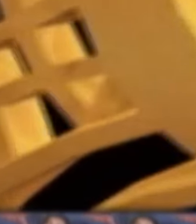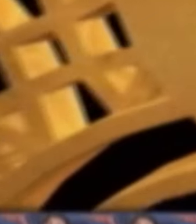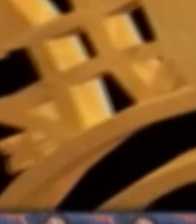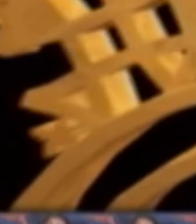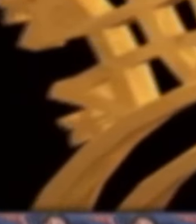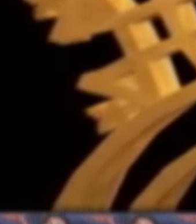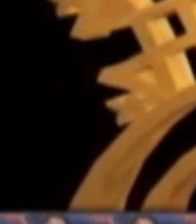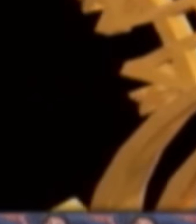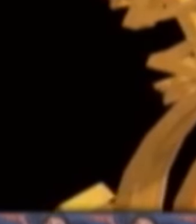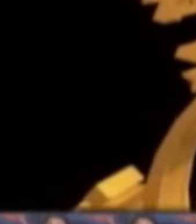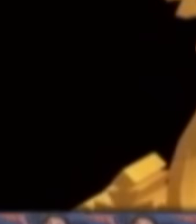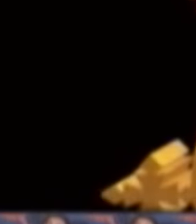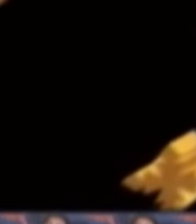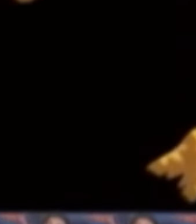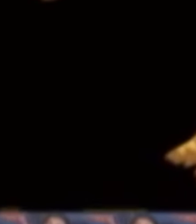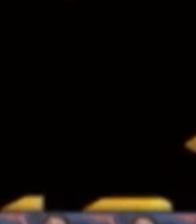በሰማይ በምድር